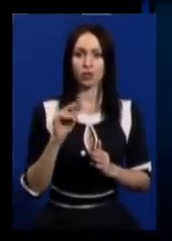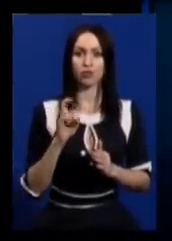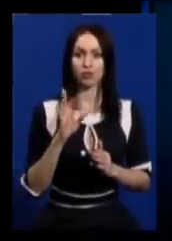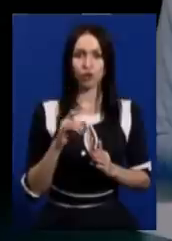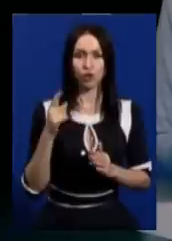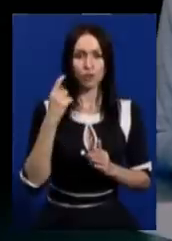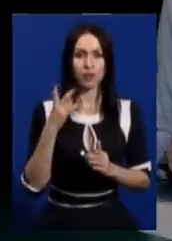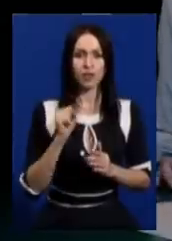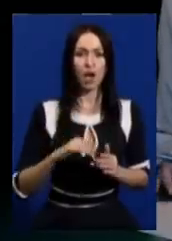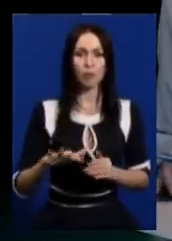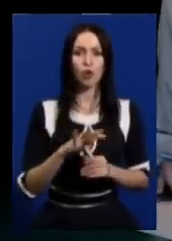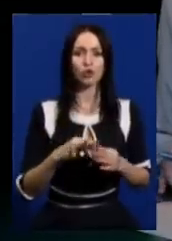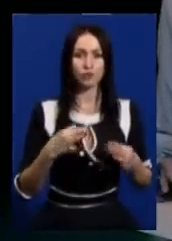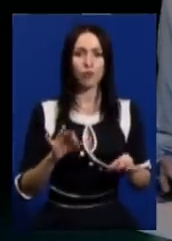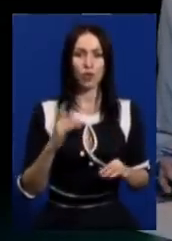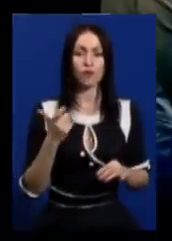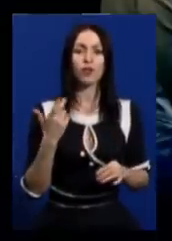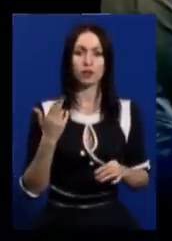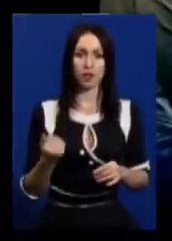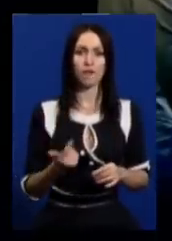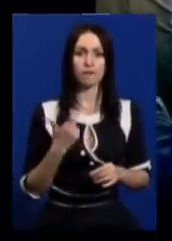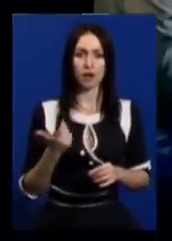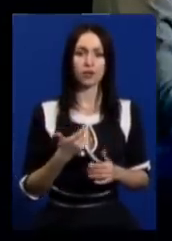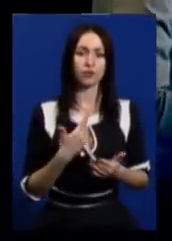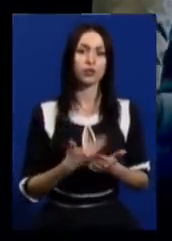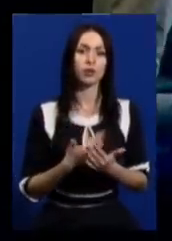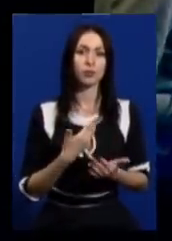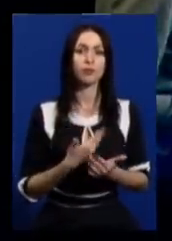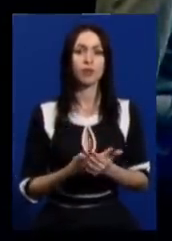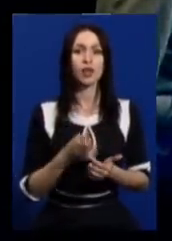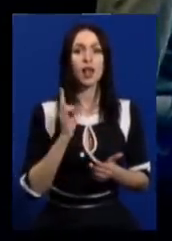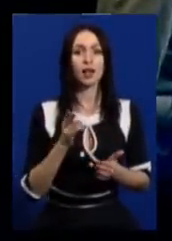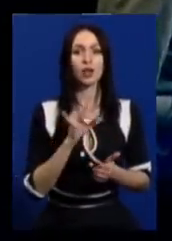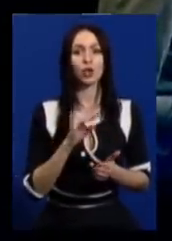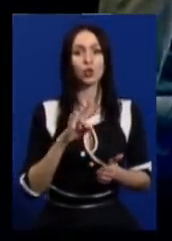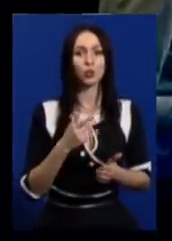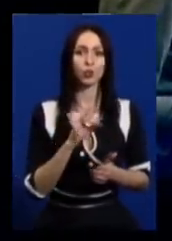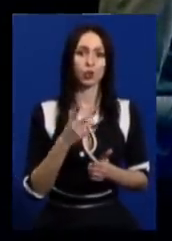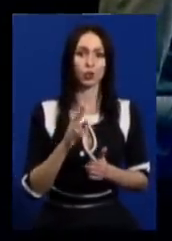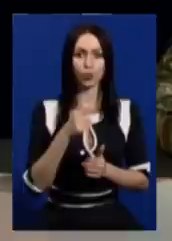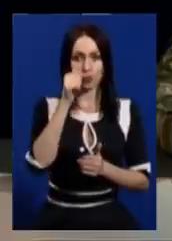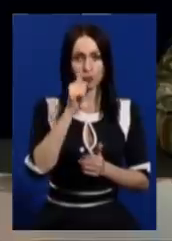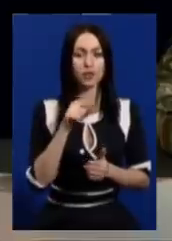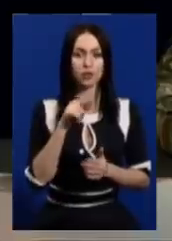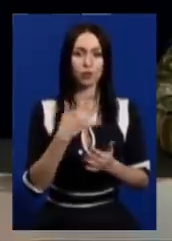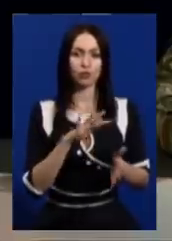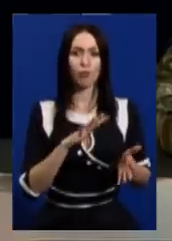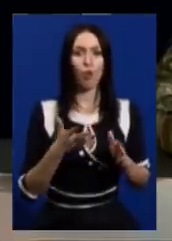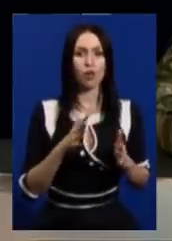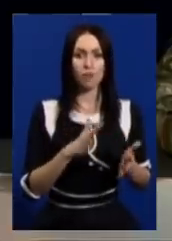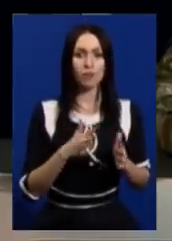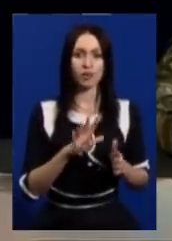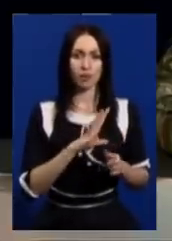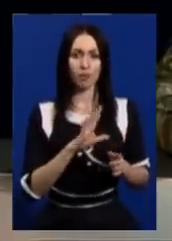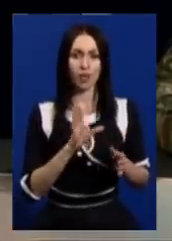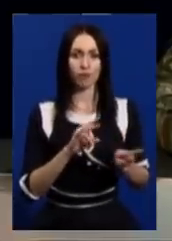на Майдане Свободы тут, в Харькове? Так, да, в Харькове. Где-то ближе к июню-июлю месяце, когда уже более-менее тут